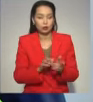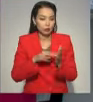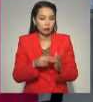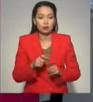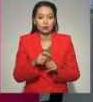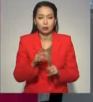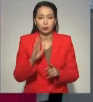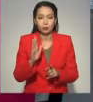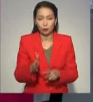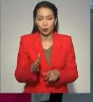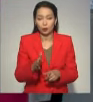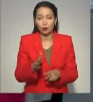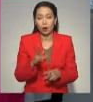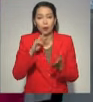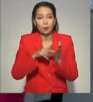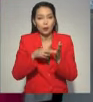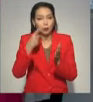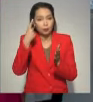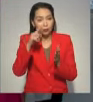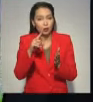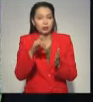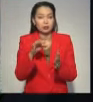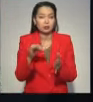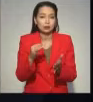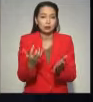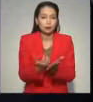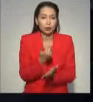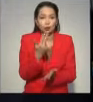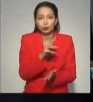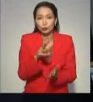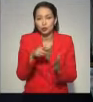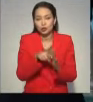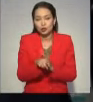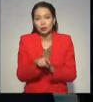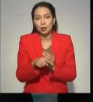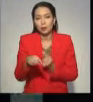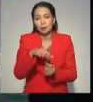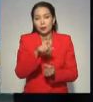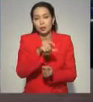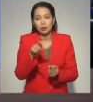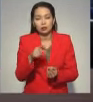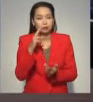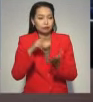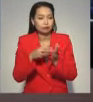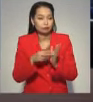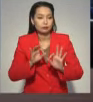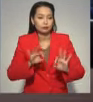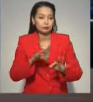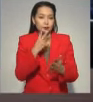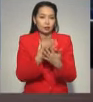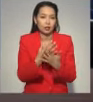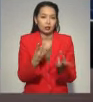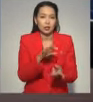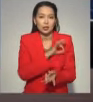отырмыз. Өнім ойлап тапқан өнертапқыштар 3 минут ішінде бизнес өкілдеріне жобасын қорғап шығу керек.